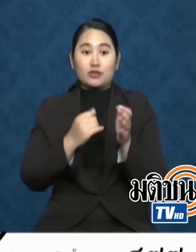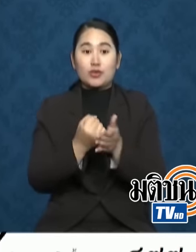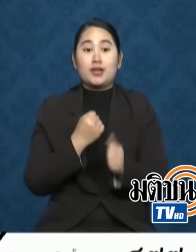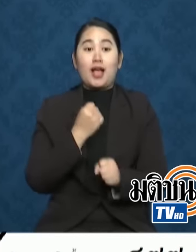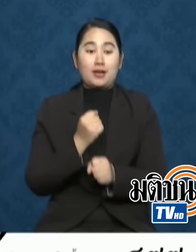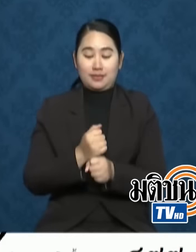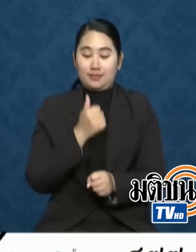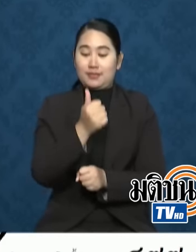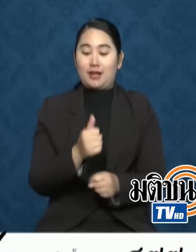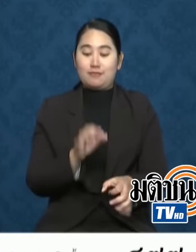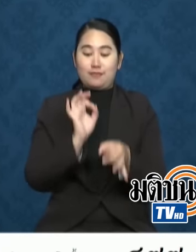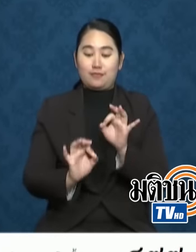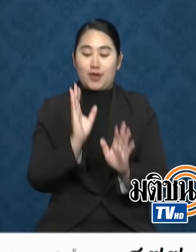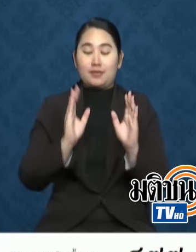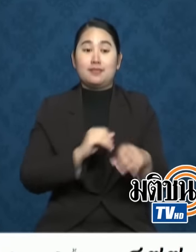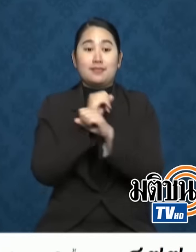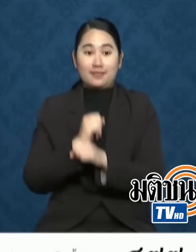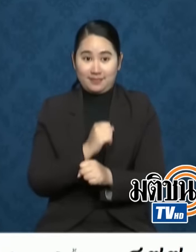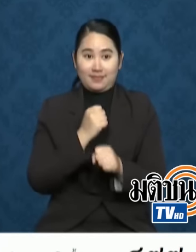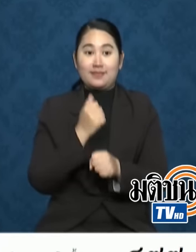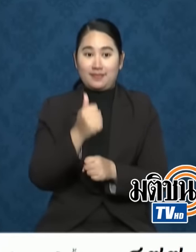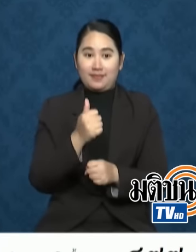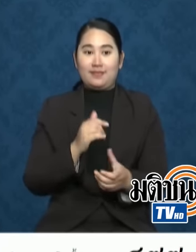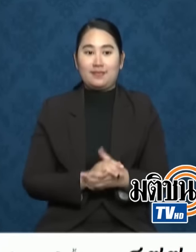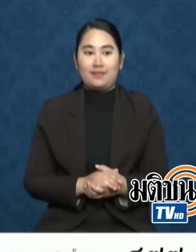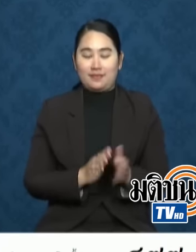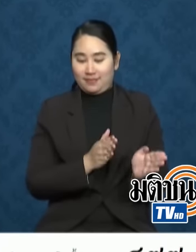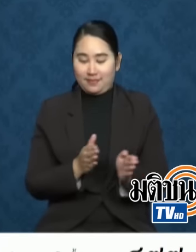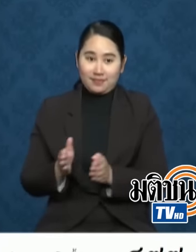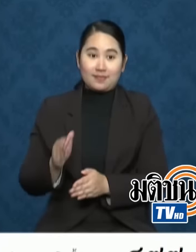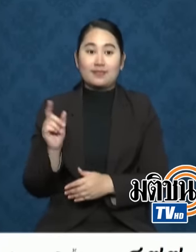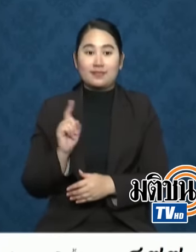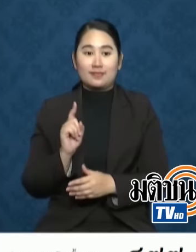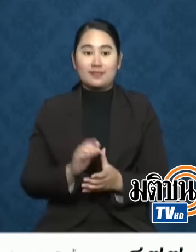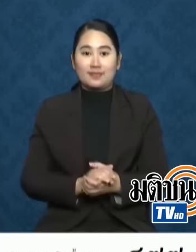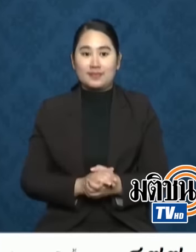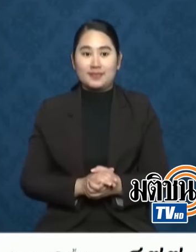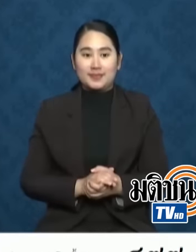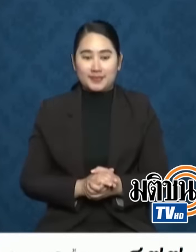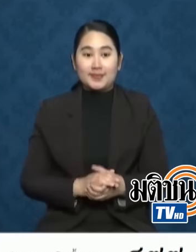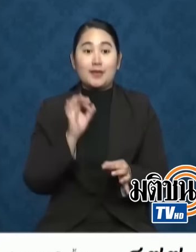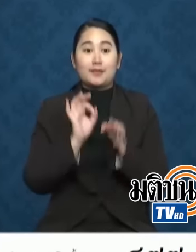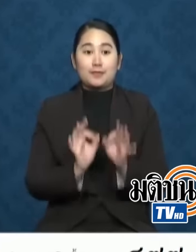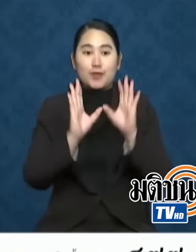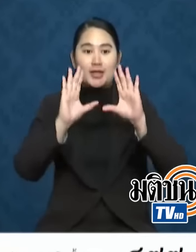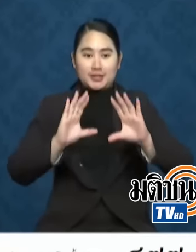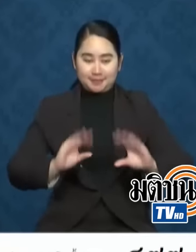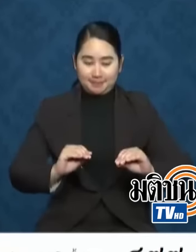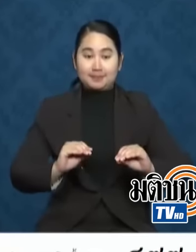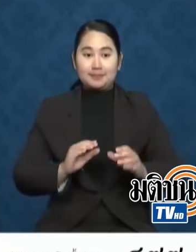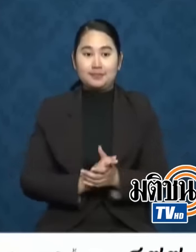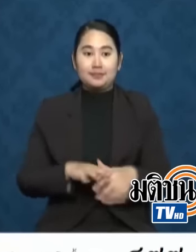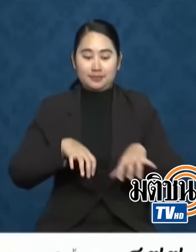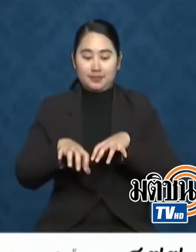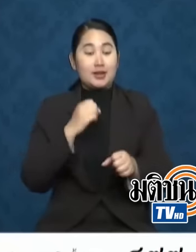มาทำให้การทำแนวกันไฟมันเกิดประโยชน์สูงสุดกันดีกว่าแล้วอีกจุดหนึ่งครับนั่นก็คือเรื่องของการดับไฟตั้งแต่ต้นลมจั